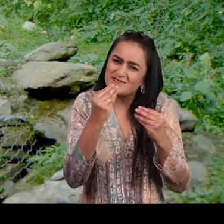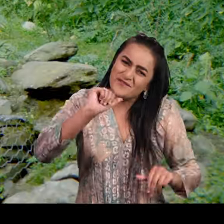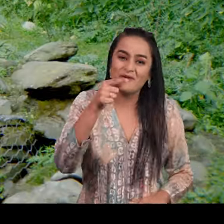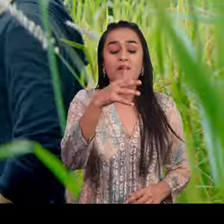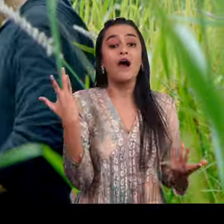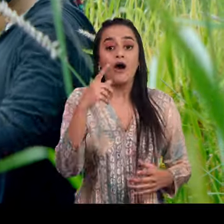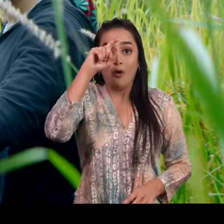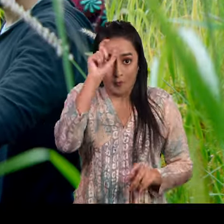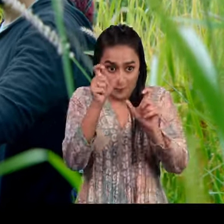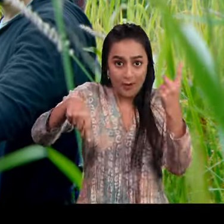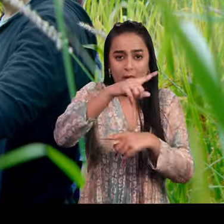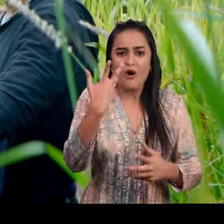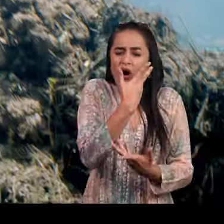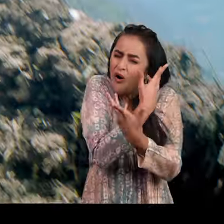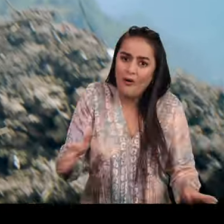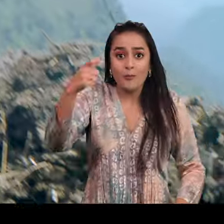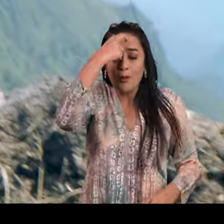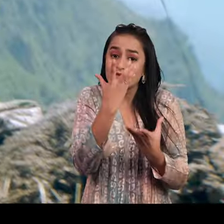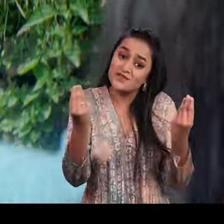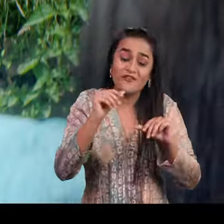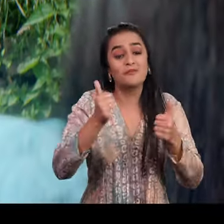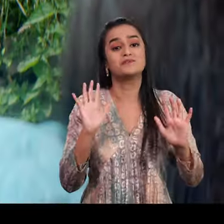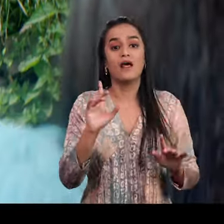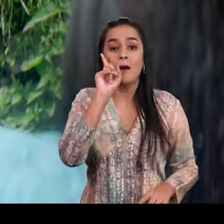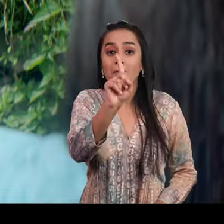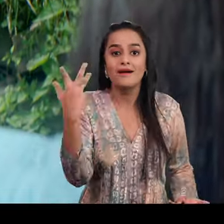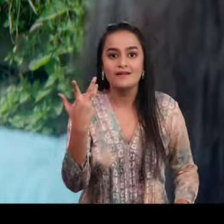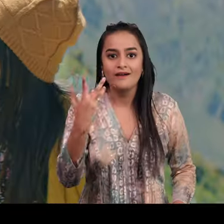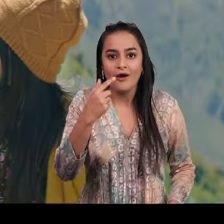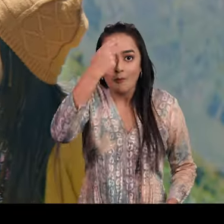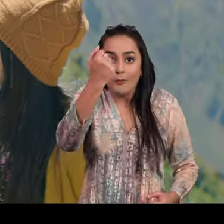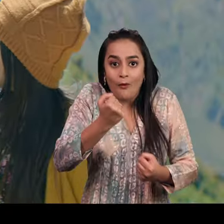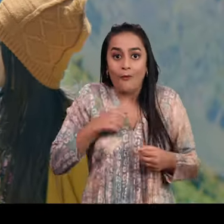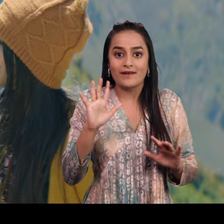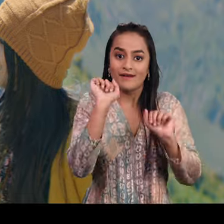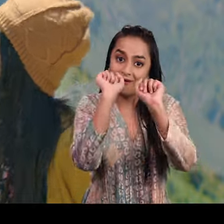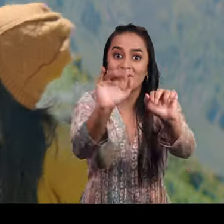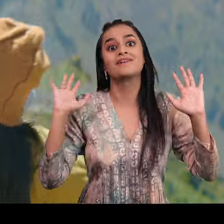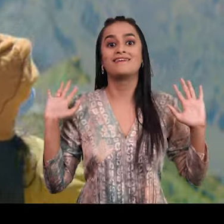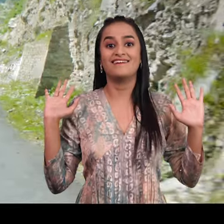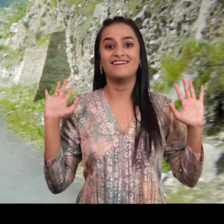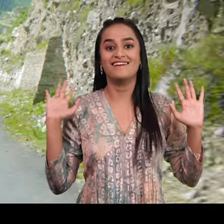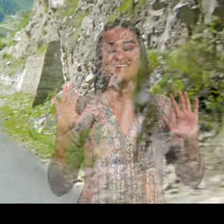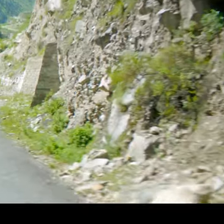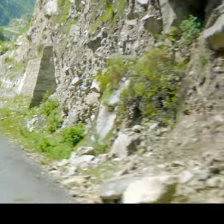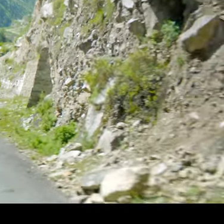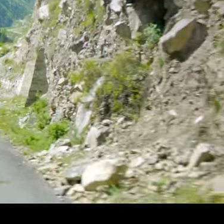સોલ્યુશન હોય છે શું છે? ગુજરાતીઓ પાસે દરેક પ્રોબ્લેમ ના સોલ્યુશન હોય. શરત એટલી જ છે, પ્રોબ્લેમ બીજા ના હોવા જોઈએ.